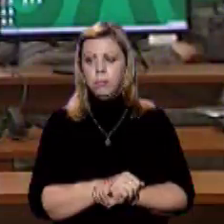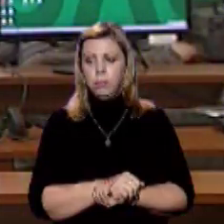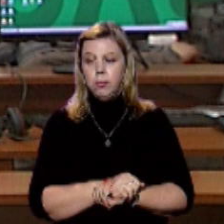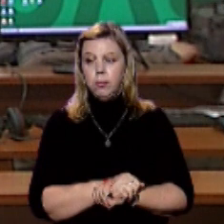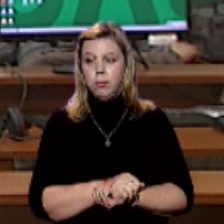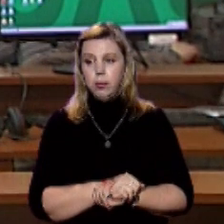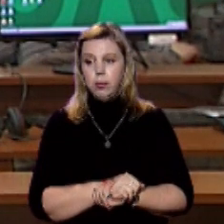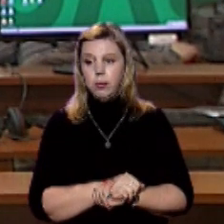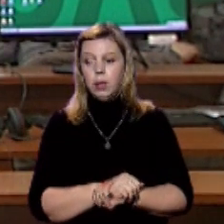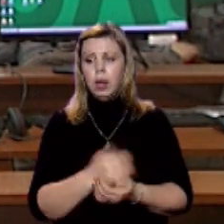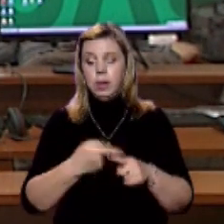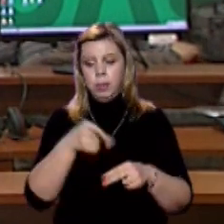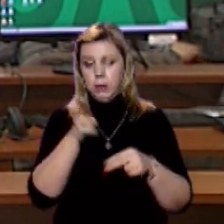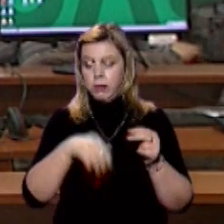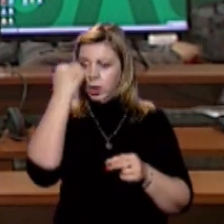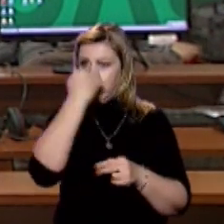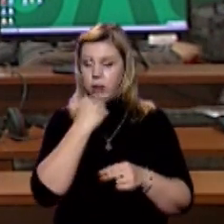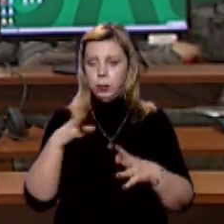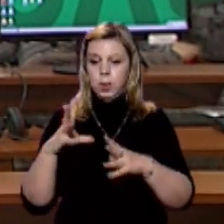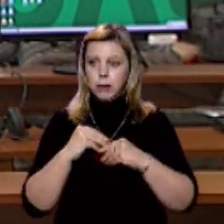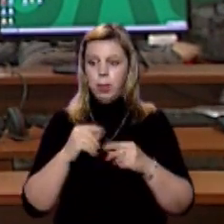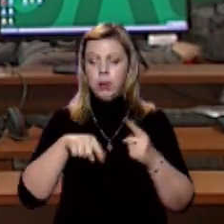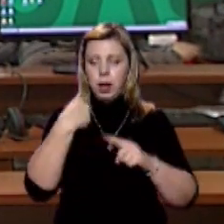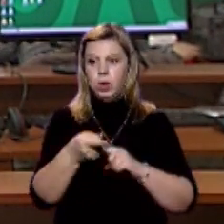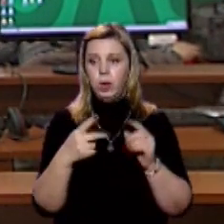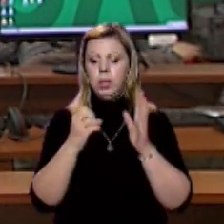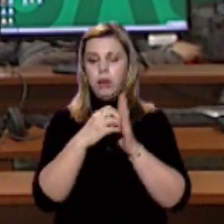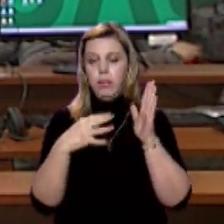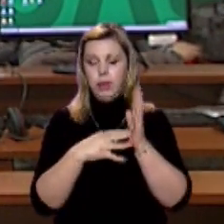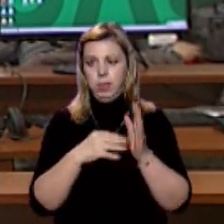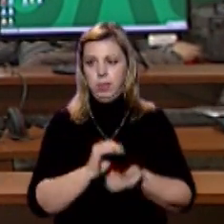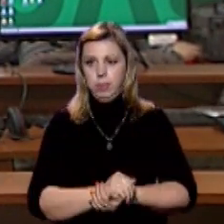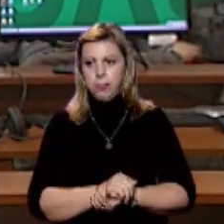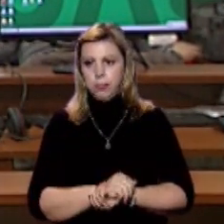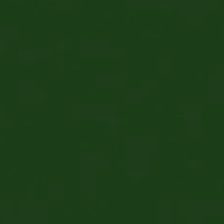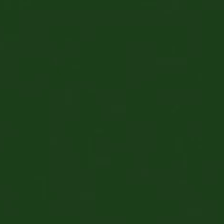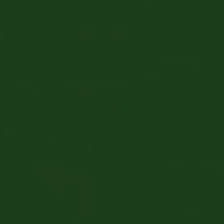Цим завершуємо. Дякуємо, що були з нами. Наступний випуск о 19:00.